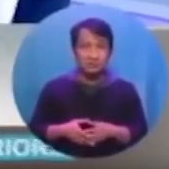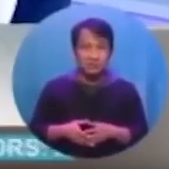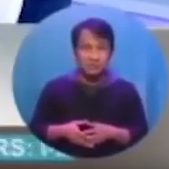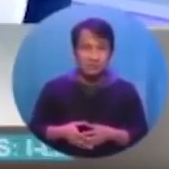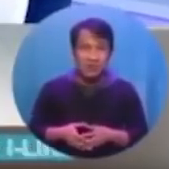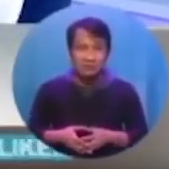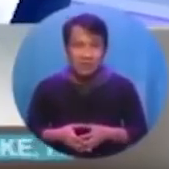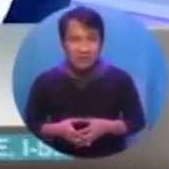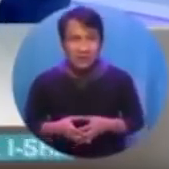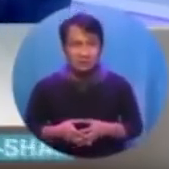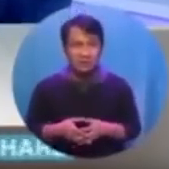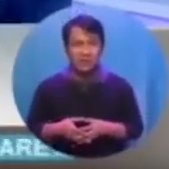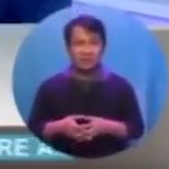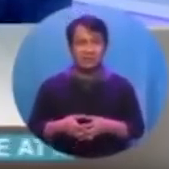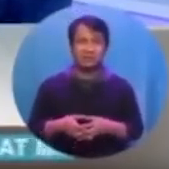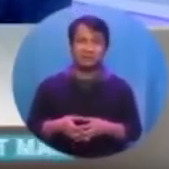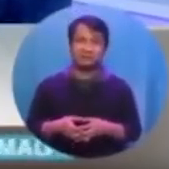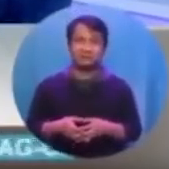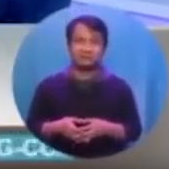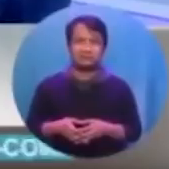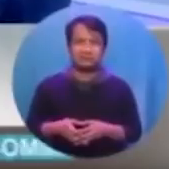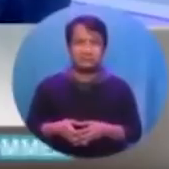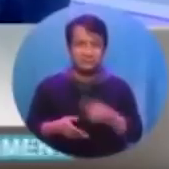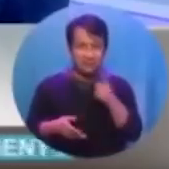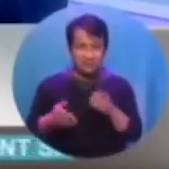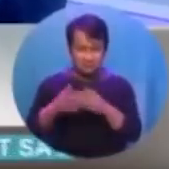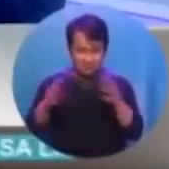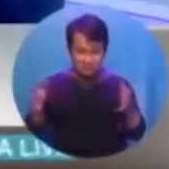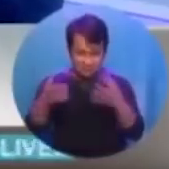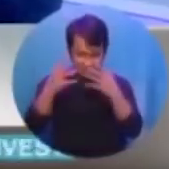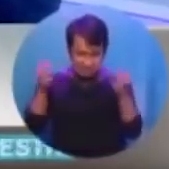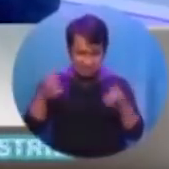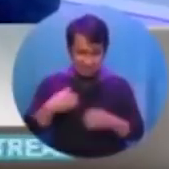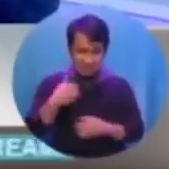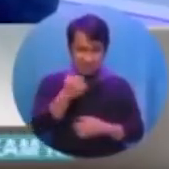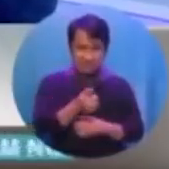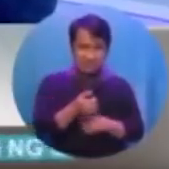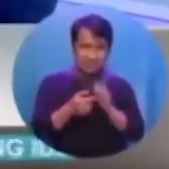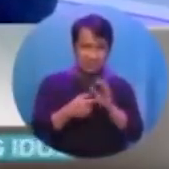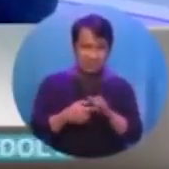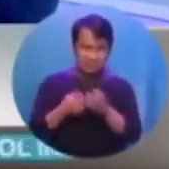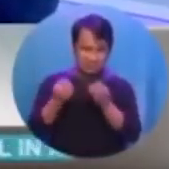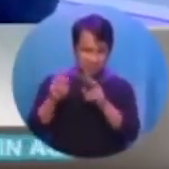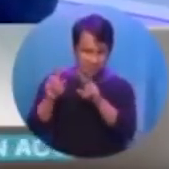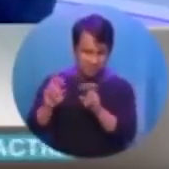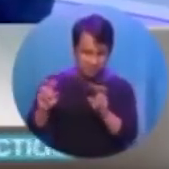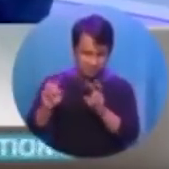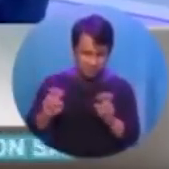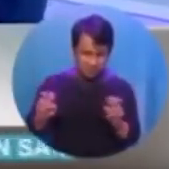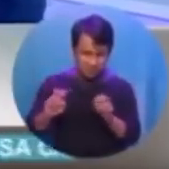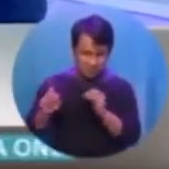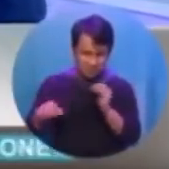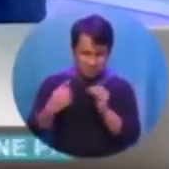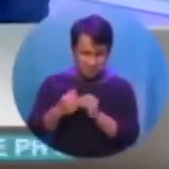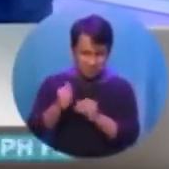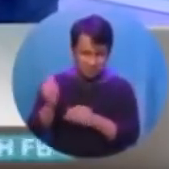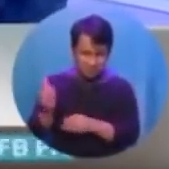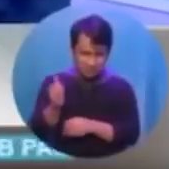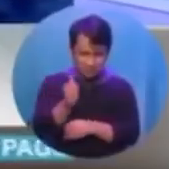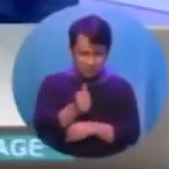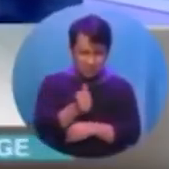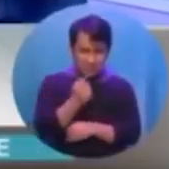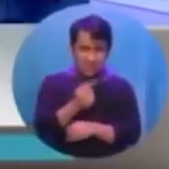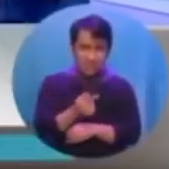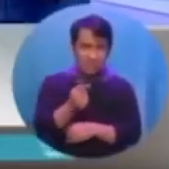ko ulit banggitin to. So, ibig sabihin, matindi po yung galit sa kanya. Kaya nga po, marami kami ginawang pag-imbisiga kanina. However, nabanggit niyo